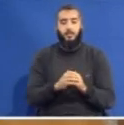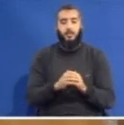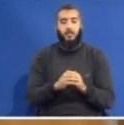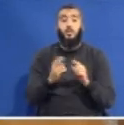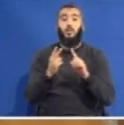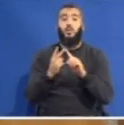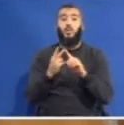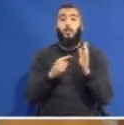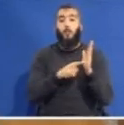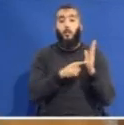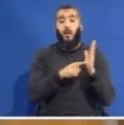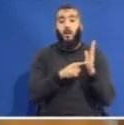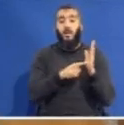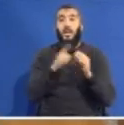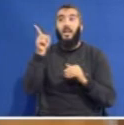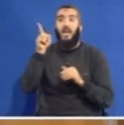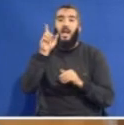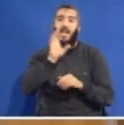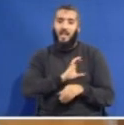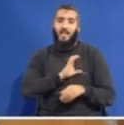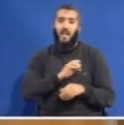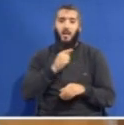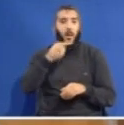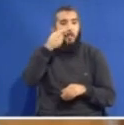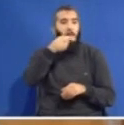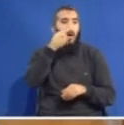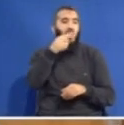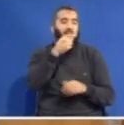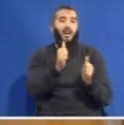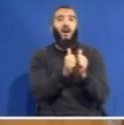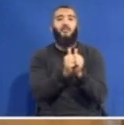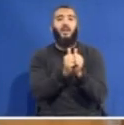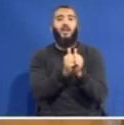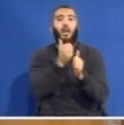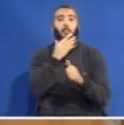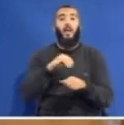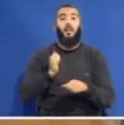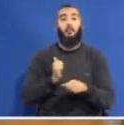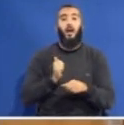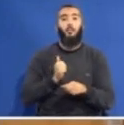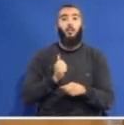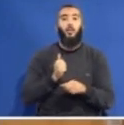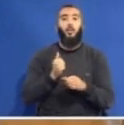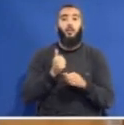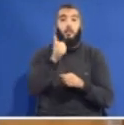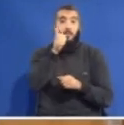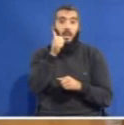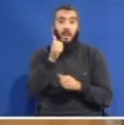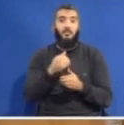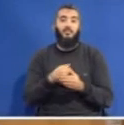وثانيا تحسن من كلامها، تلين لسانها، تجعل لسانها